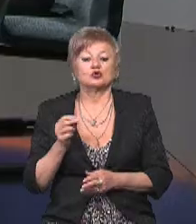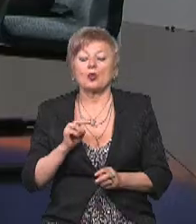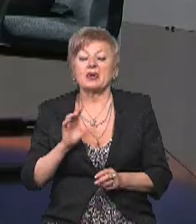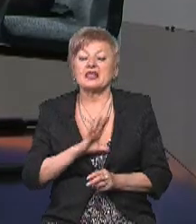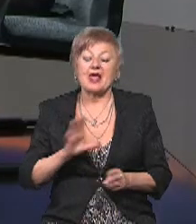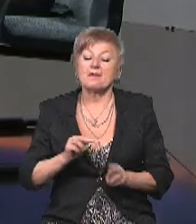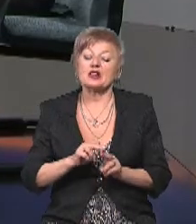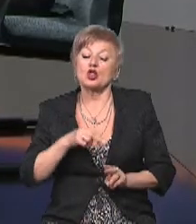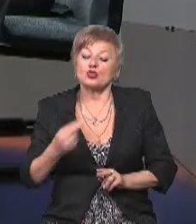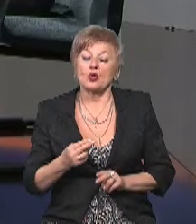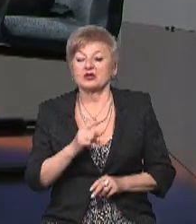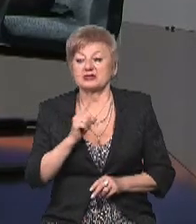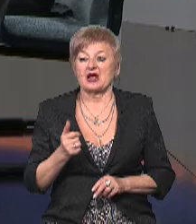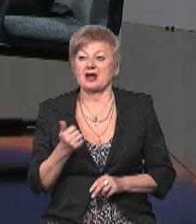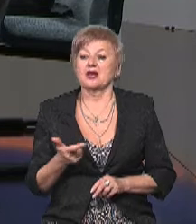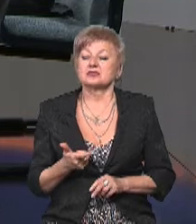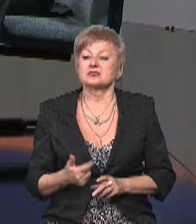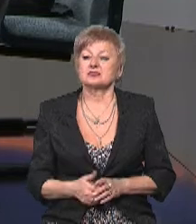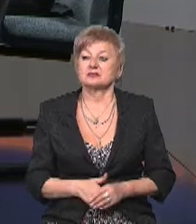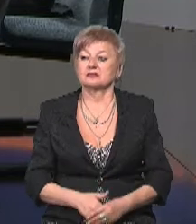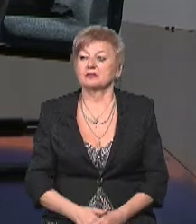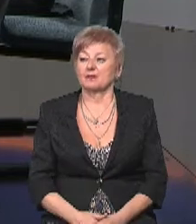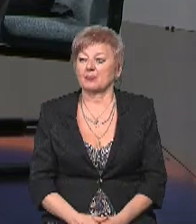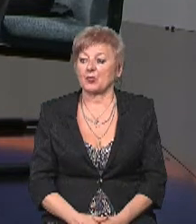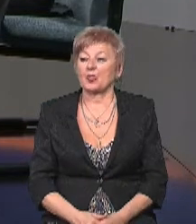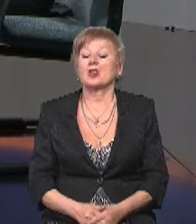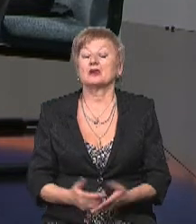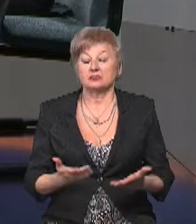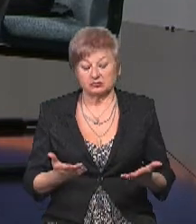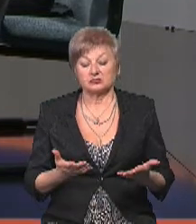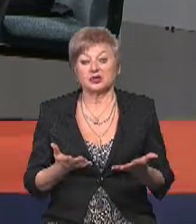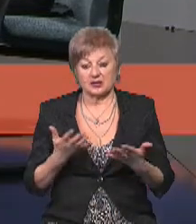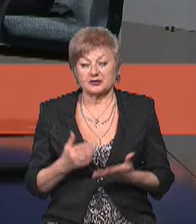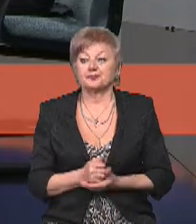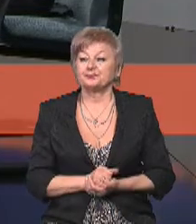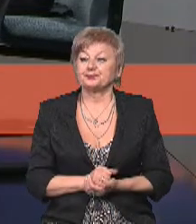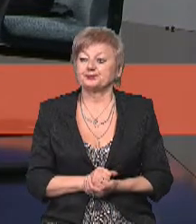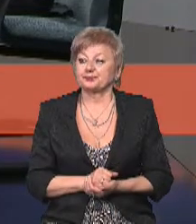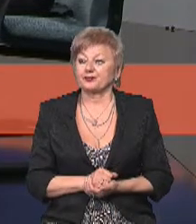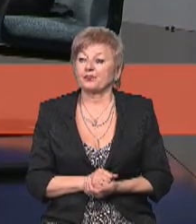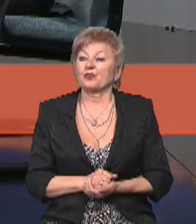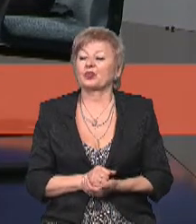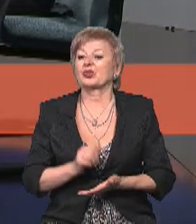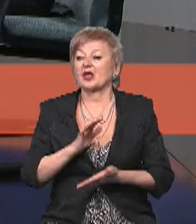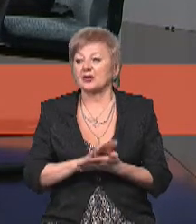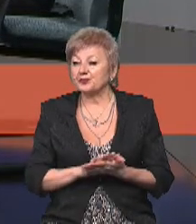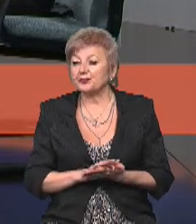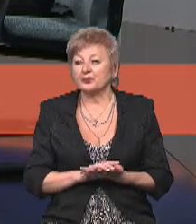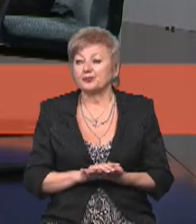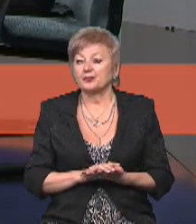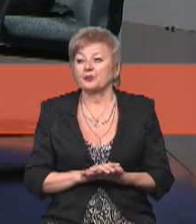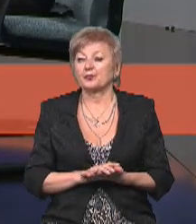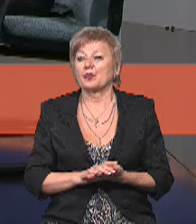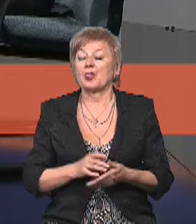За газ можна воспользуватися цією акцією. Вичерпна відповідь, дякуємо. Продовжуючи да, нашу что касается, розмову. Да,